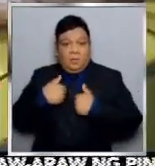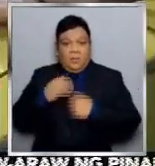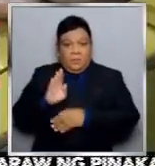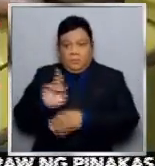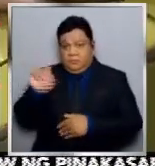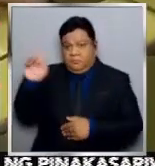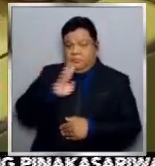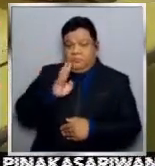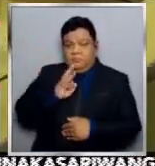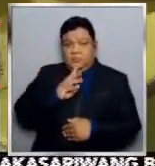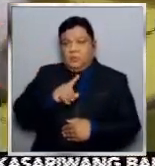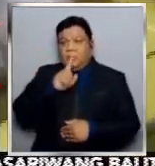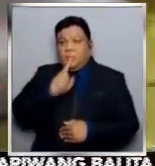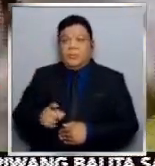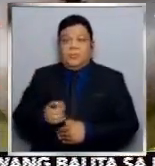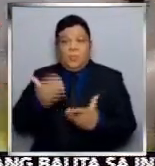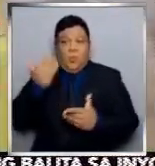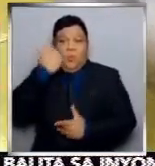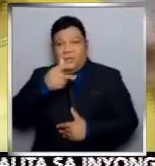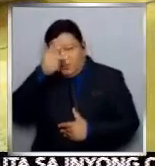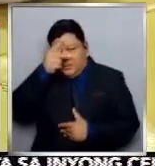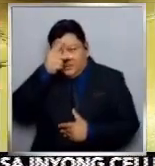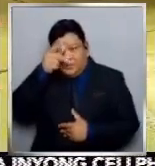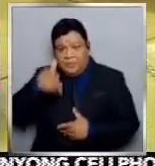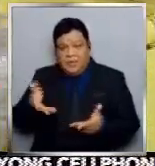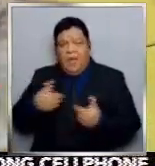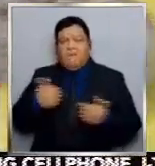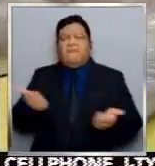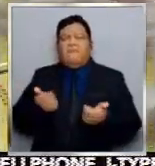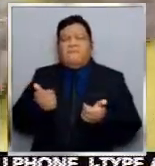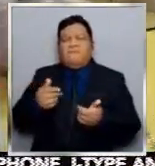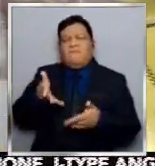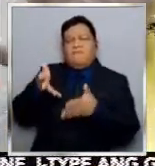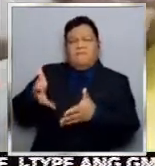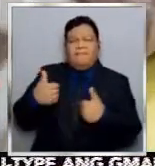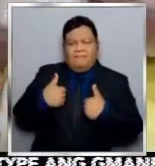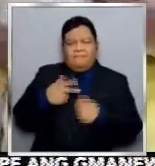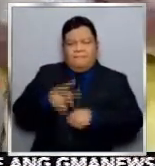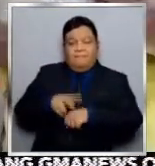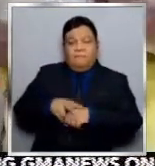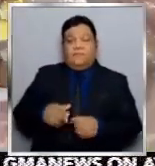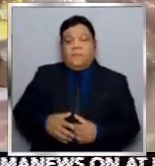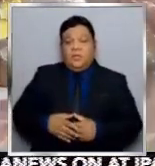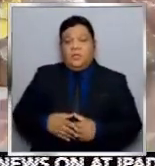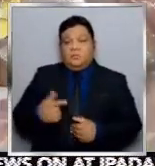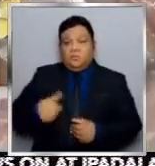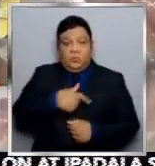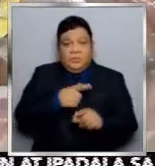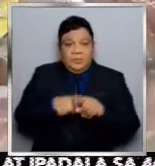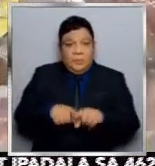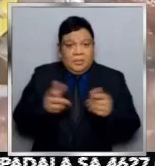manok ay may sobra pa tayo na inventory. Dependent tayo doon sa